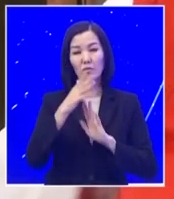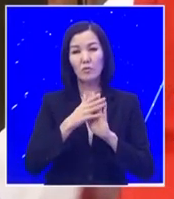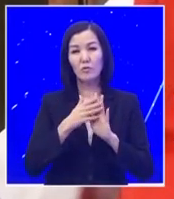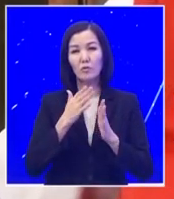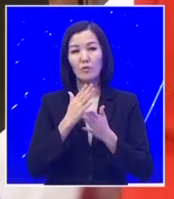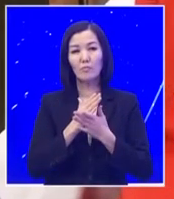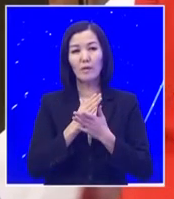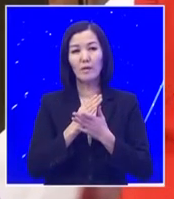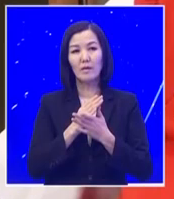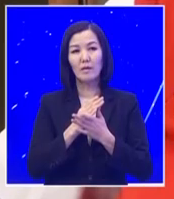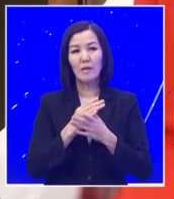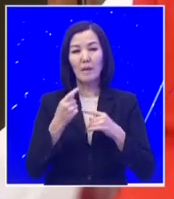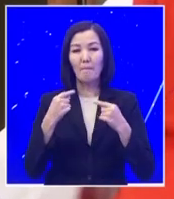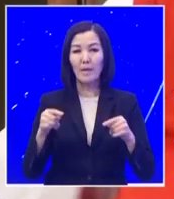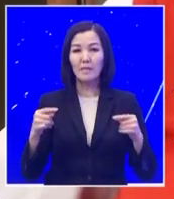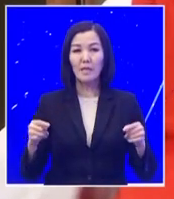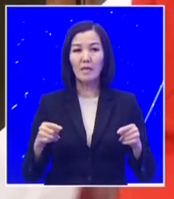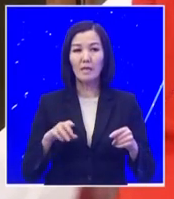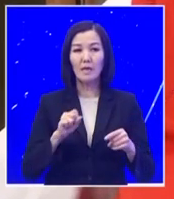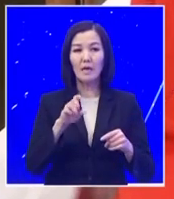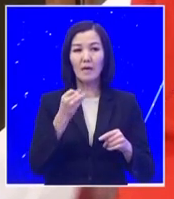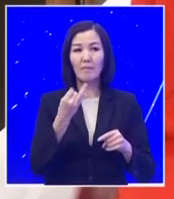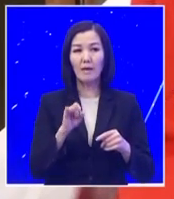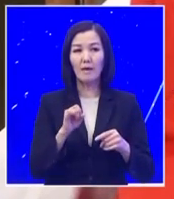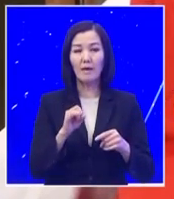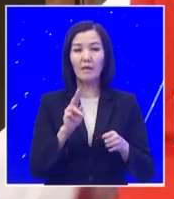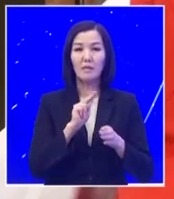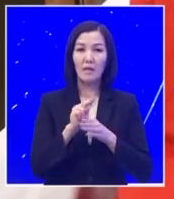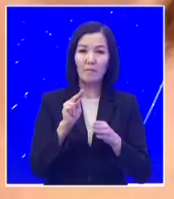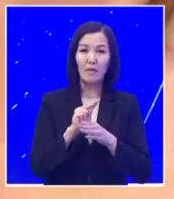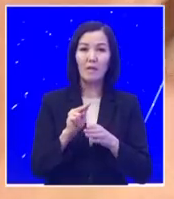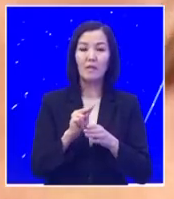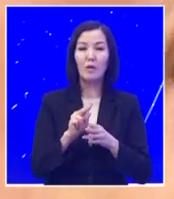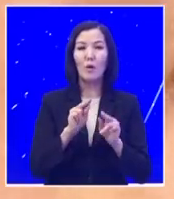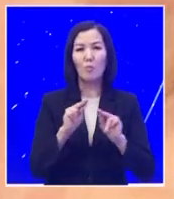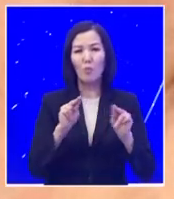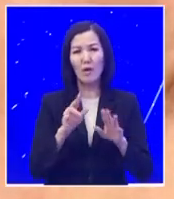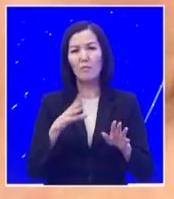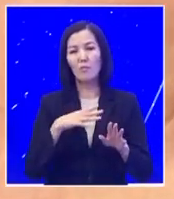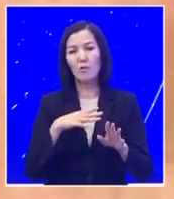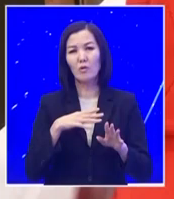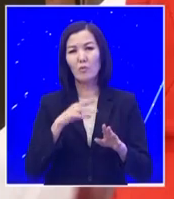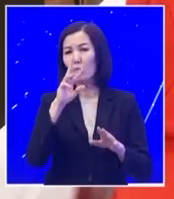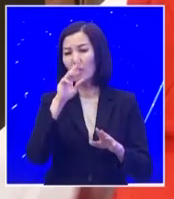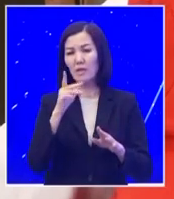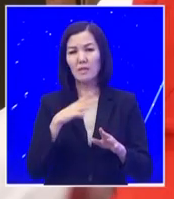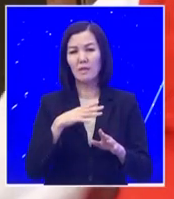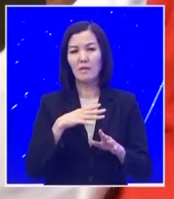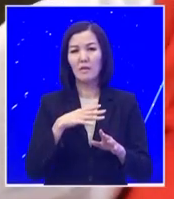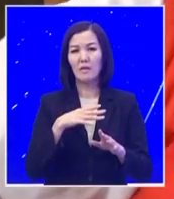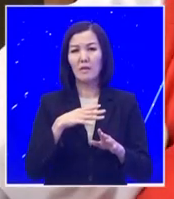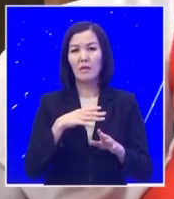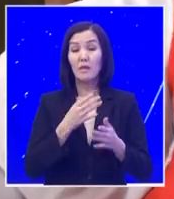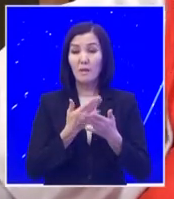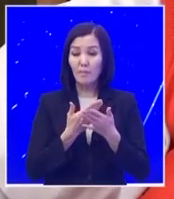Михаэлис, Долгополов тағы басқалар Абайды баяғы тәрбиелеп жіберді, Абайдың ұстазы болған деп, ол мүлдем қатесіз. Әрине,